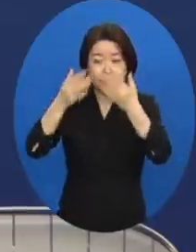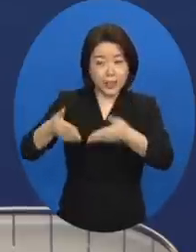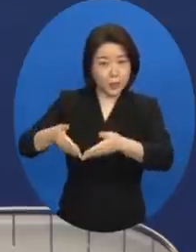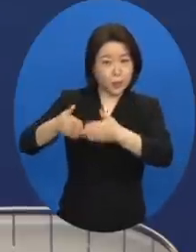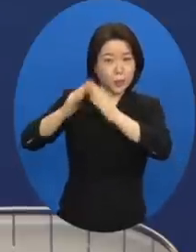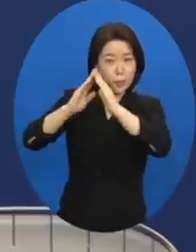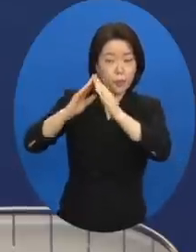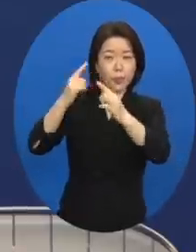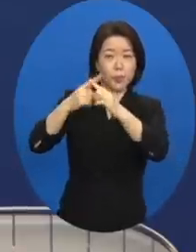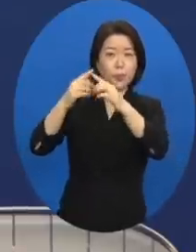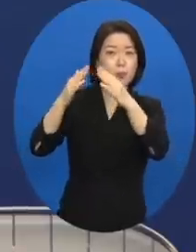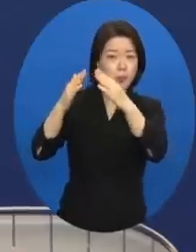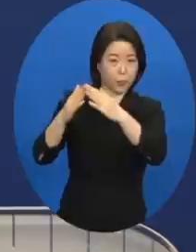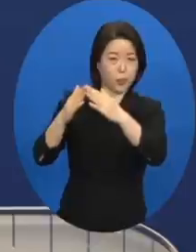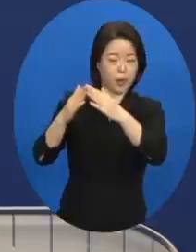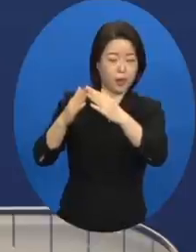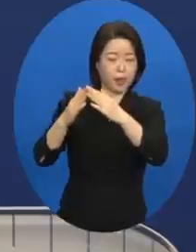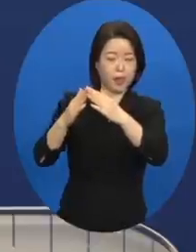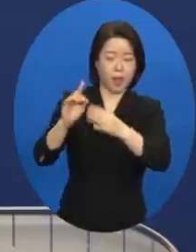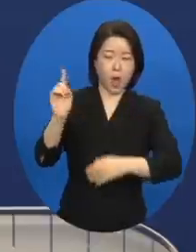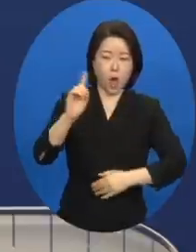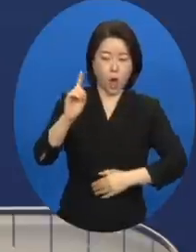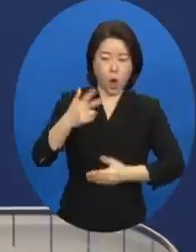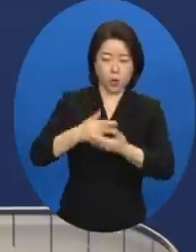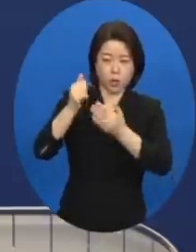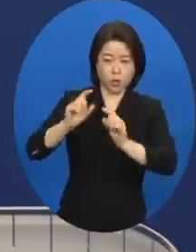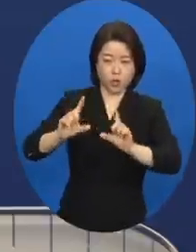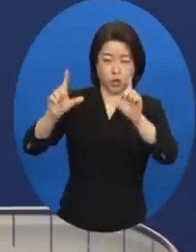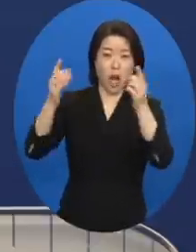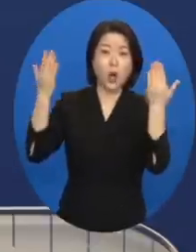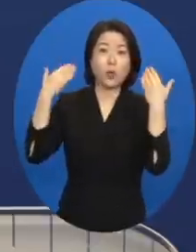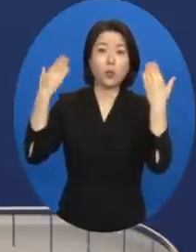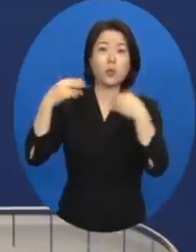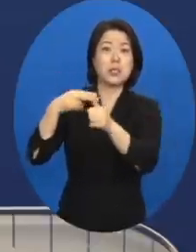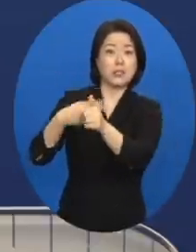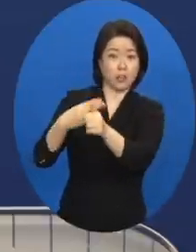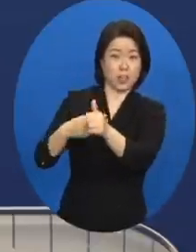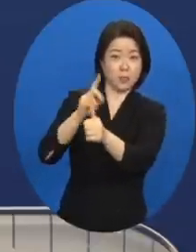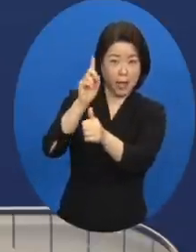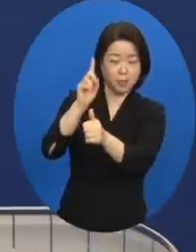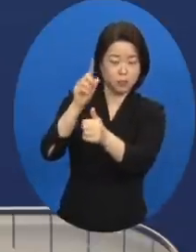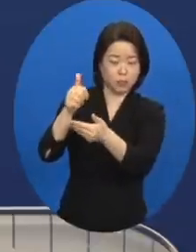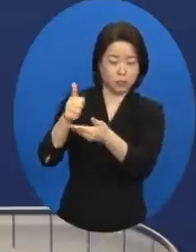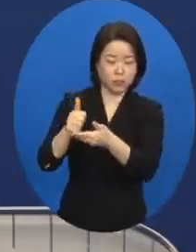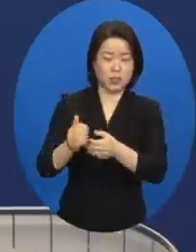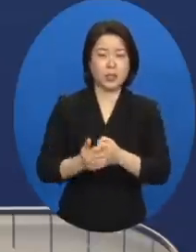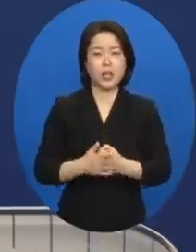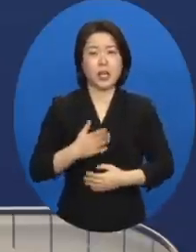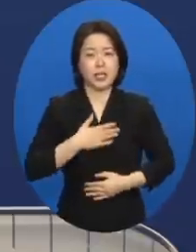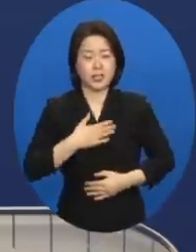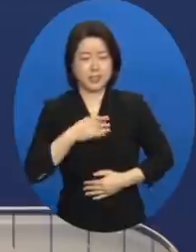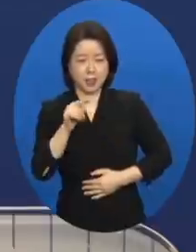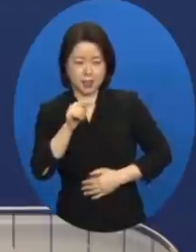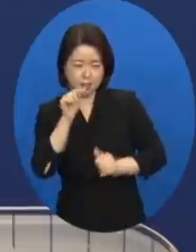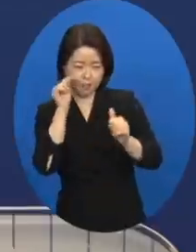개척교회에 어느 주일학교 선생님이 저를 점